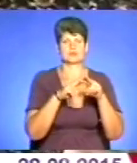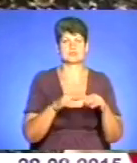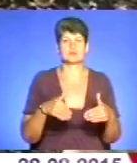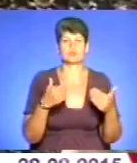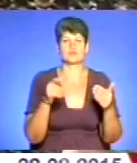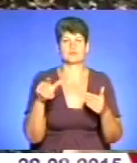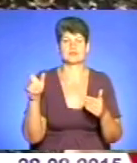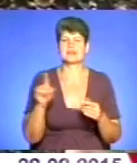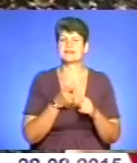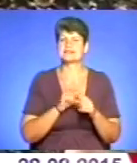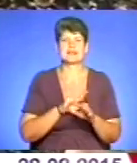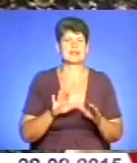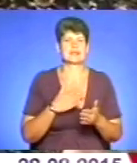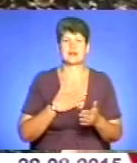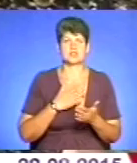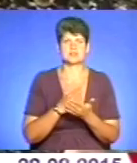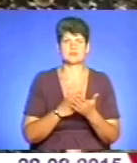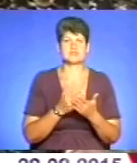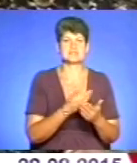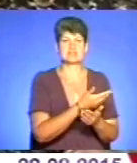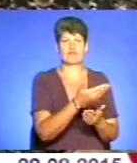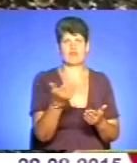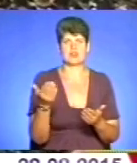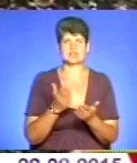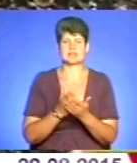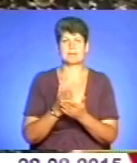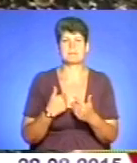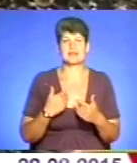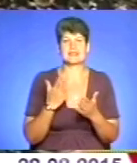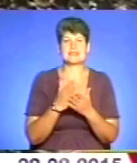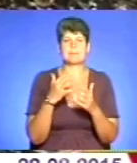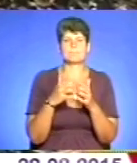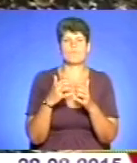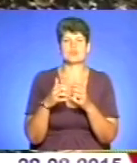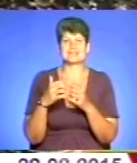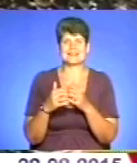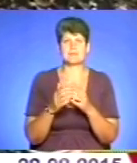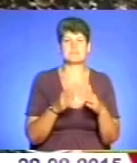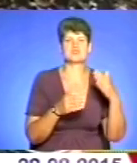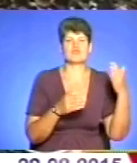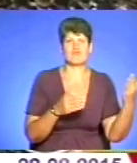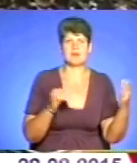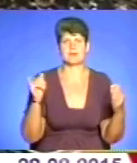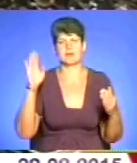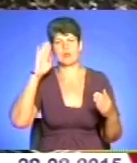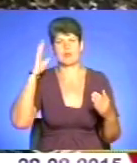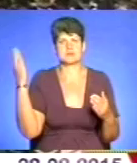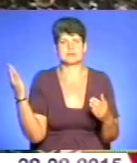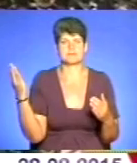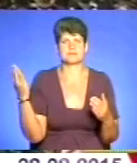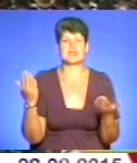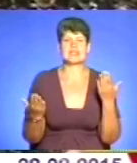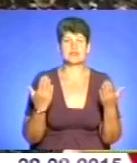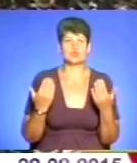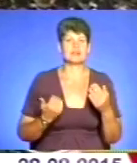не наші заслуги, це ваші заслуги. Ми є посередниками між вами і хлопцями. Якщо б